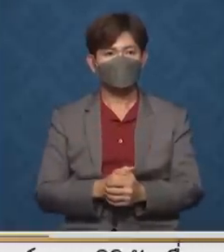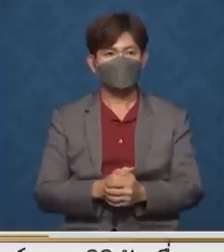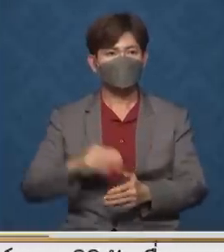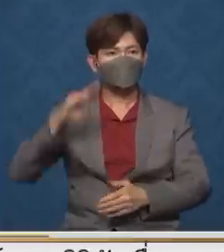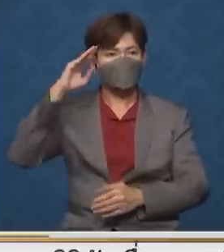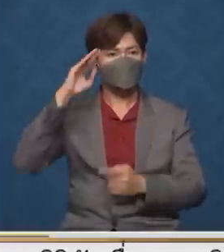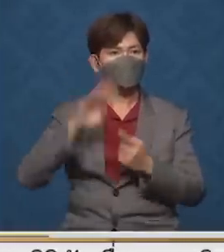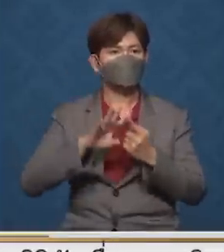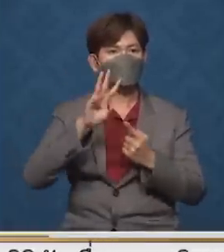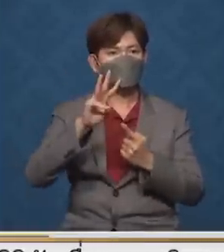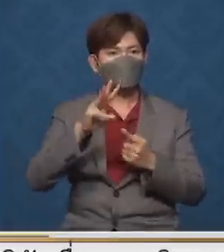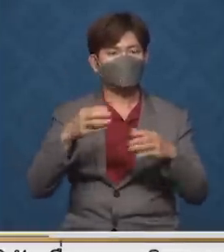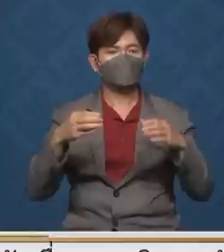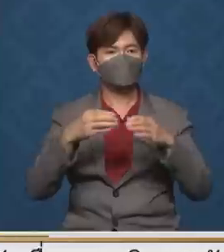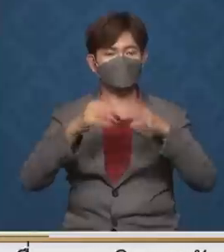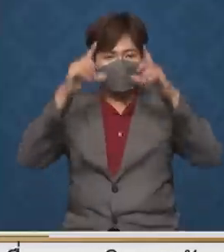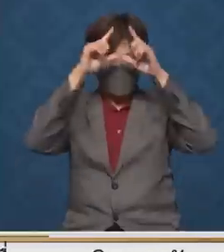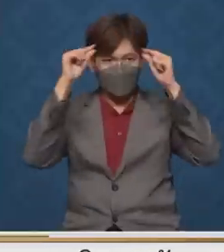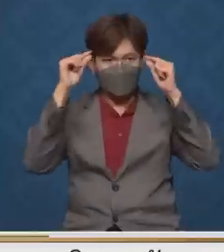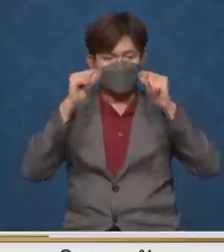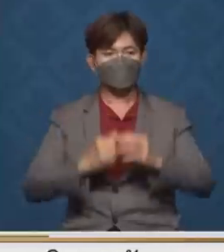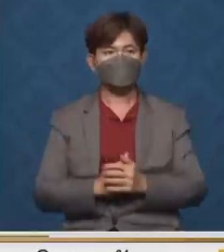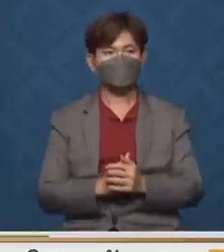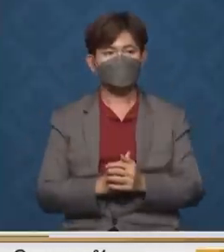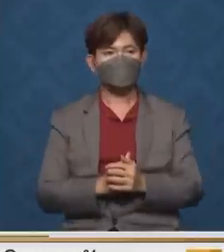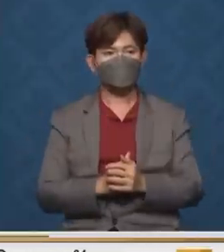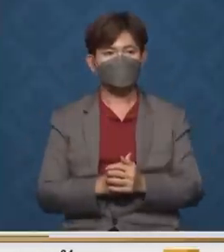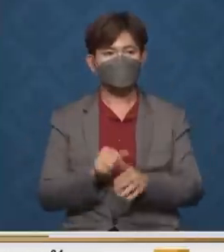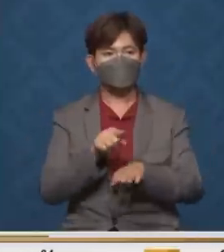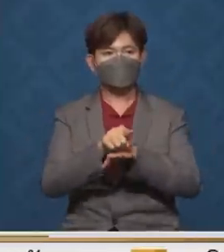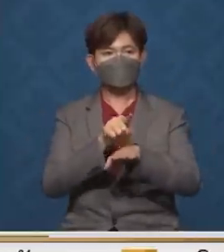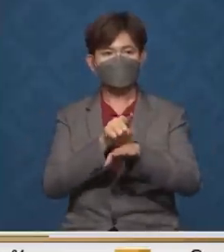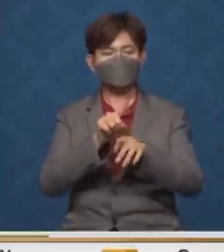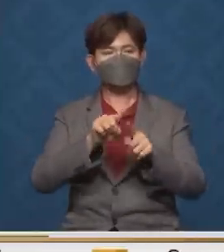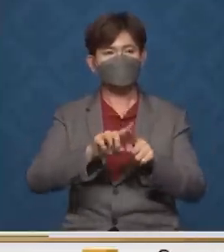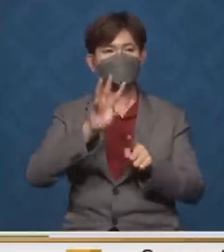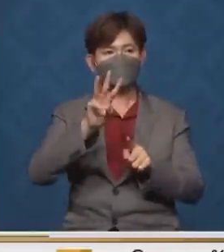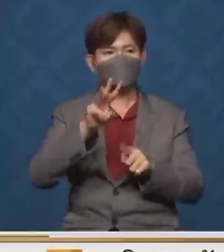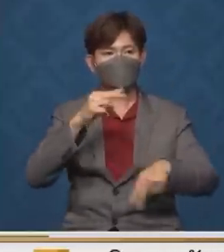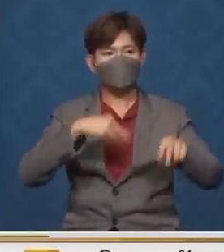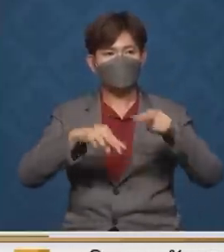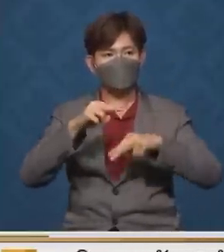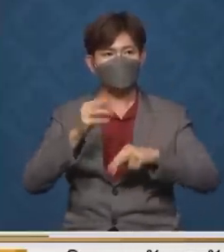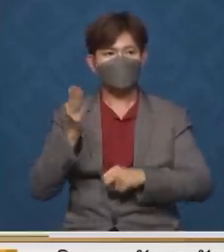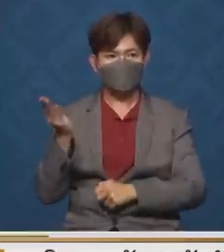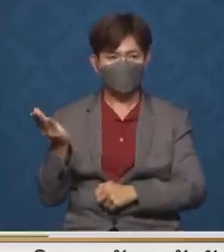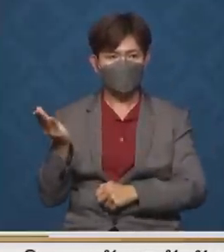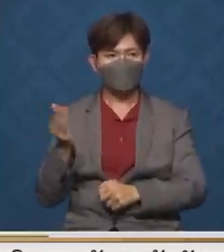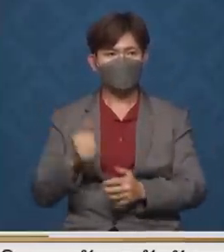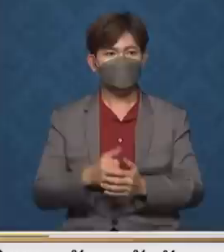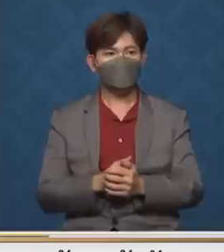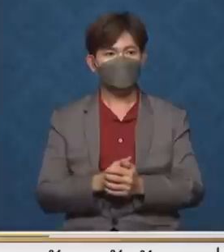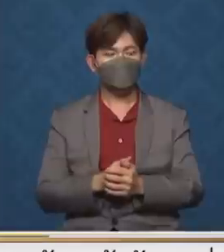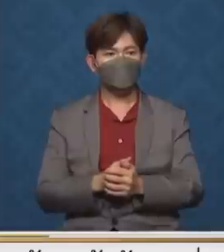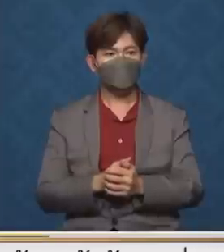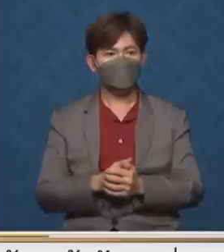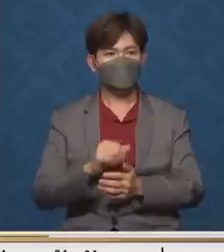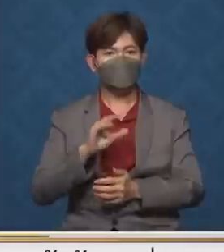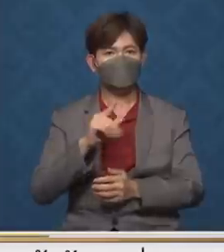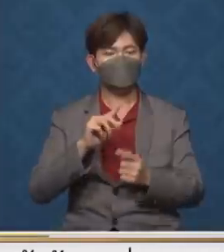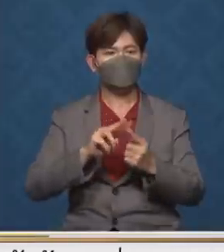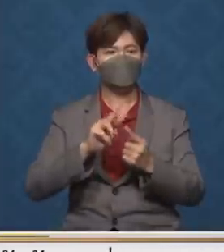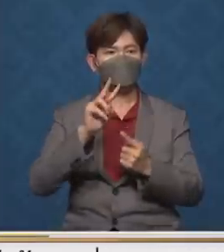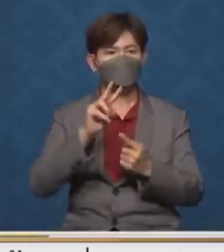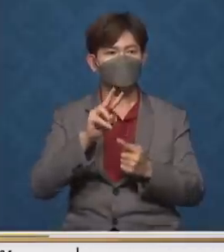เลอฟเนร์พยาบาลของประชาชนกลมทหารปืนใหญ่ที่ 6 ไปดูแลเพศอียักะดอกกเดี่ยกลมทหารชั่งที่ 2 ไป